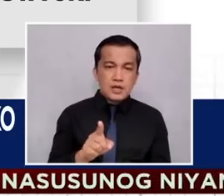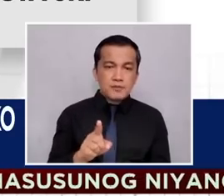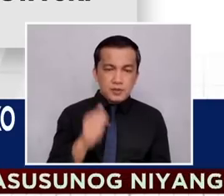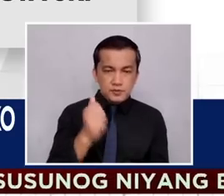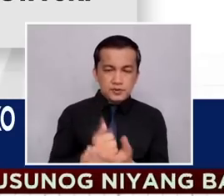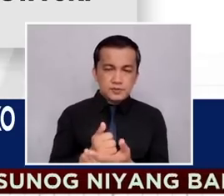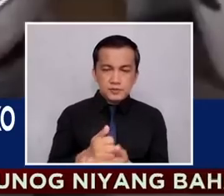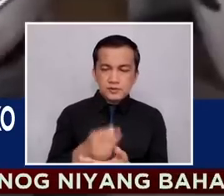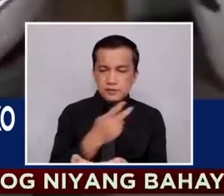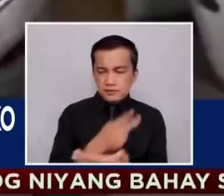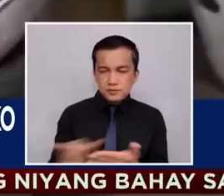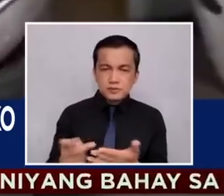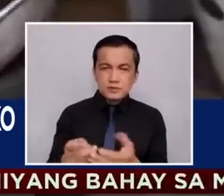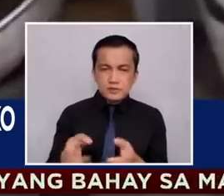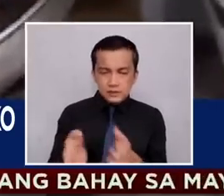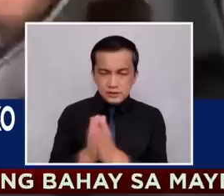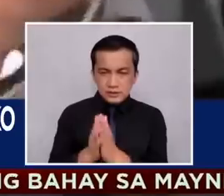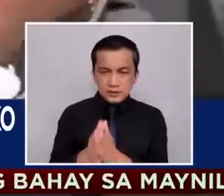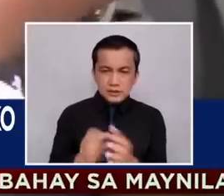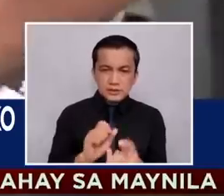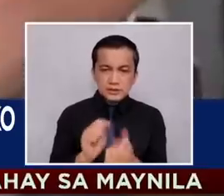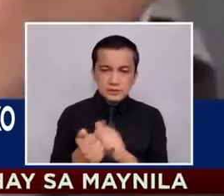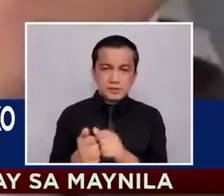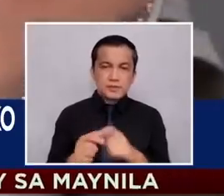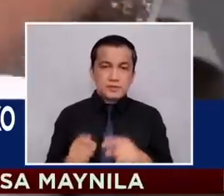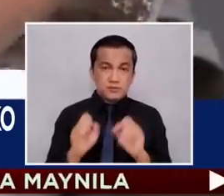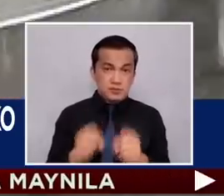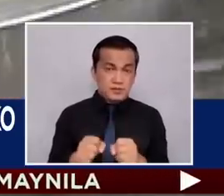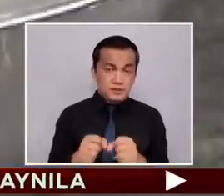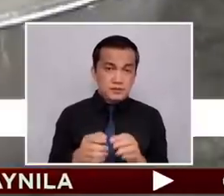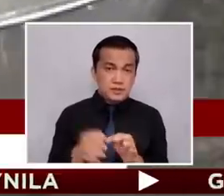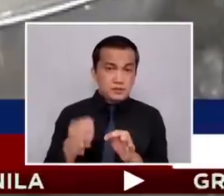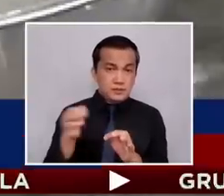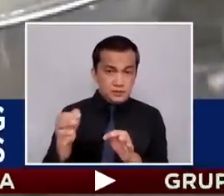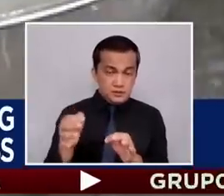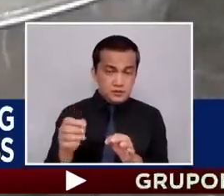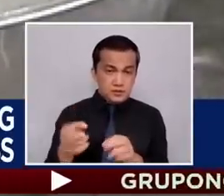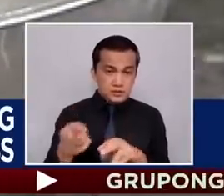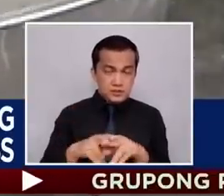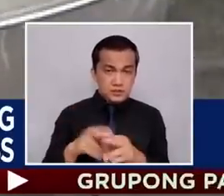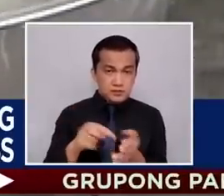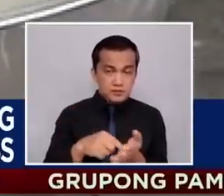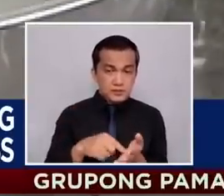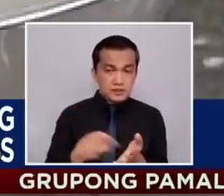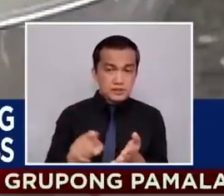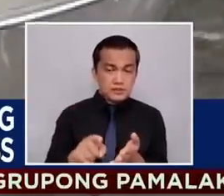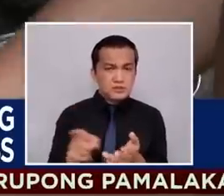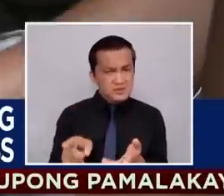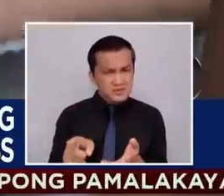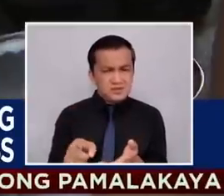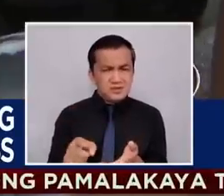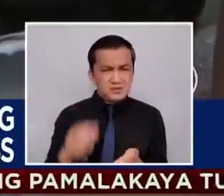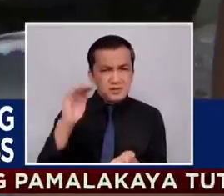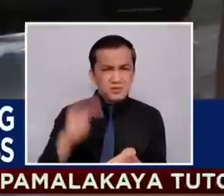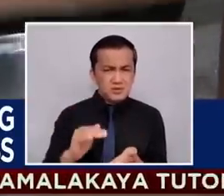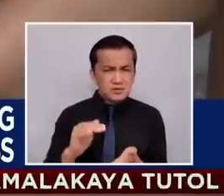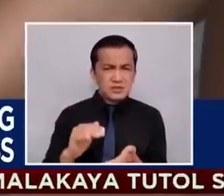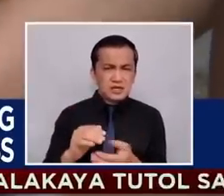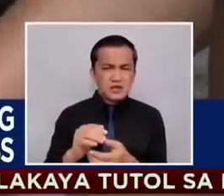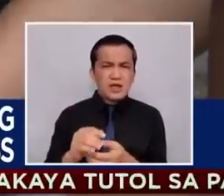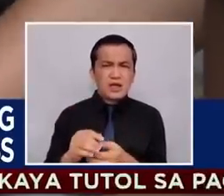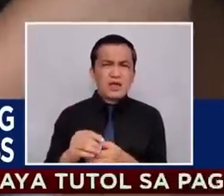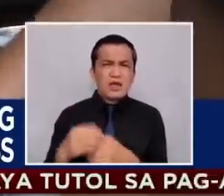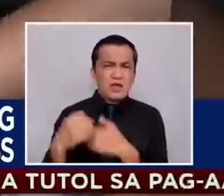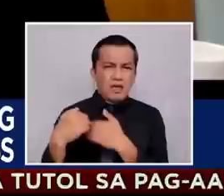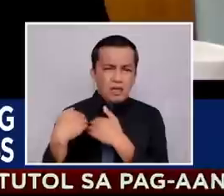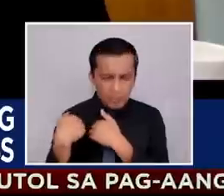hirit na adjustment. Pero pwede bang ipagpaliban muna ang dagdag singil para mabawasan naman ang kalbaryo ng mga